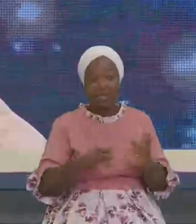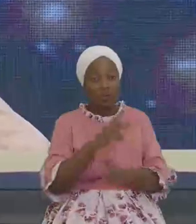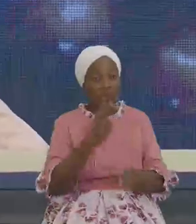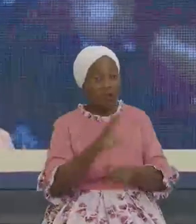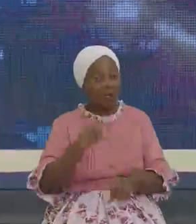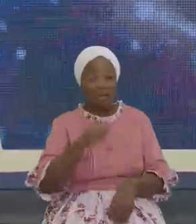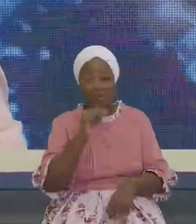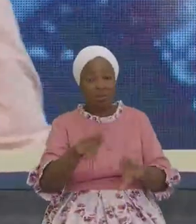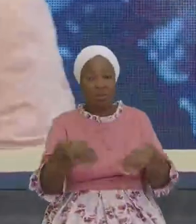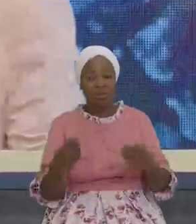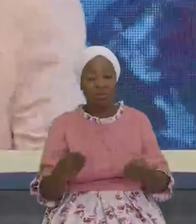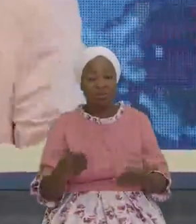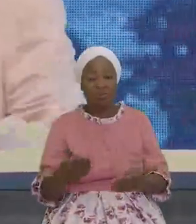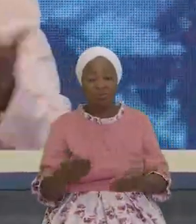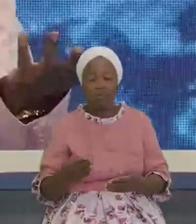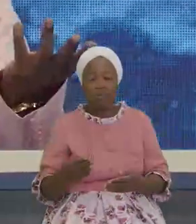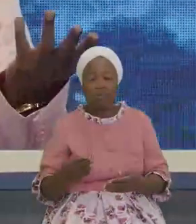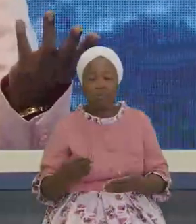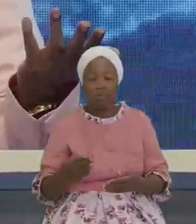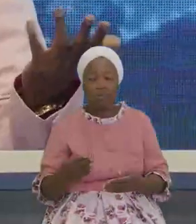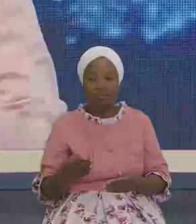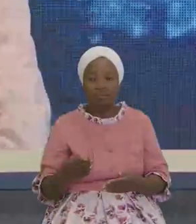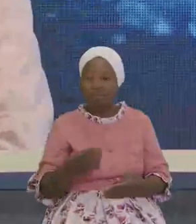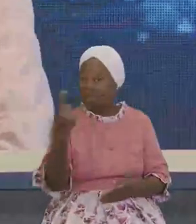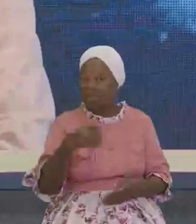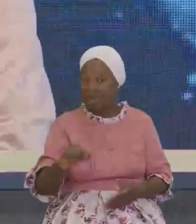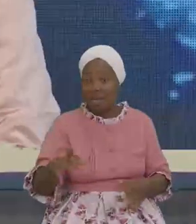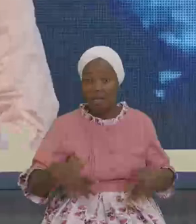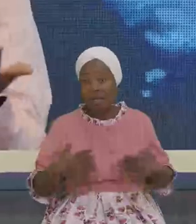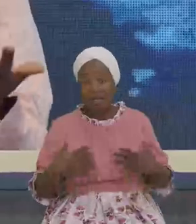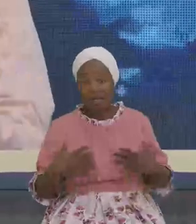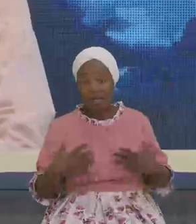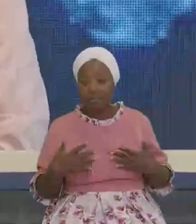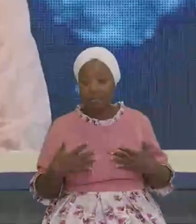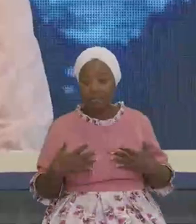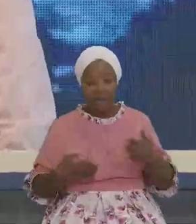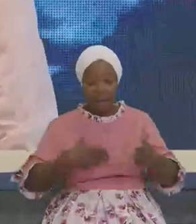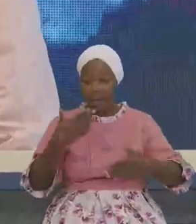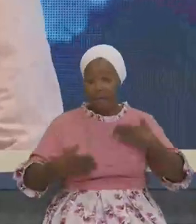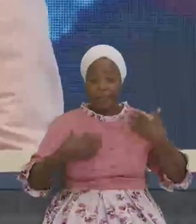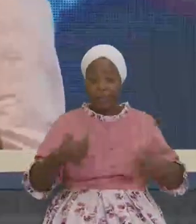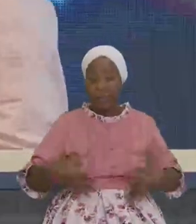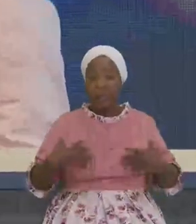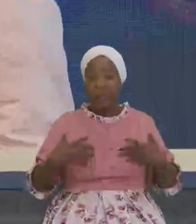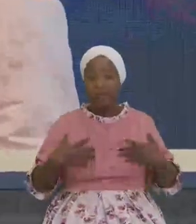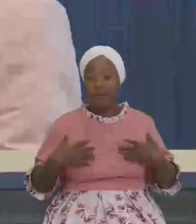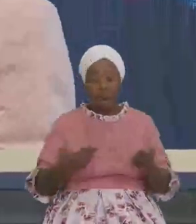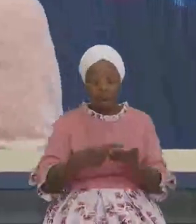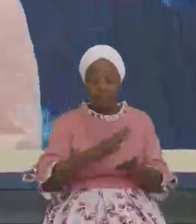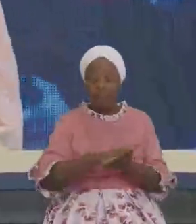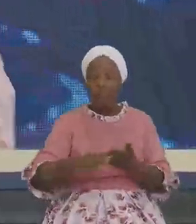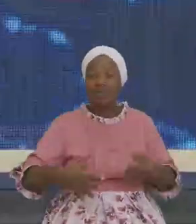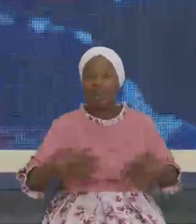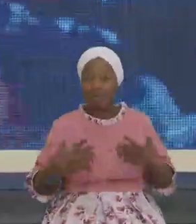Il y a un type de vie que le monde ne peut pas donner. La vie éternelle. La